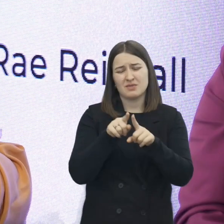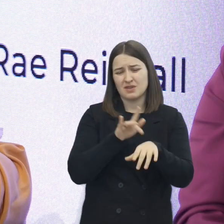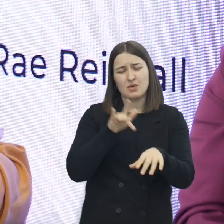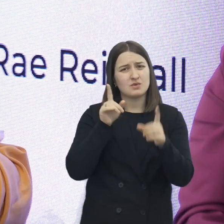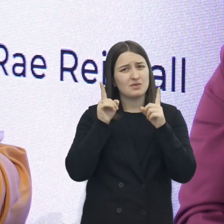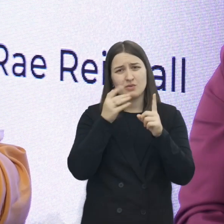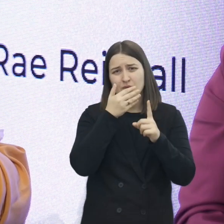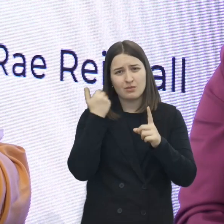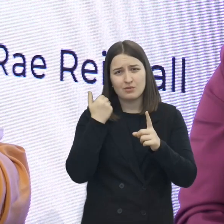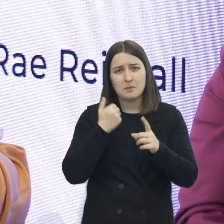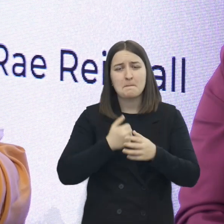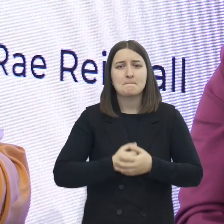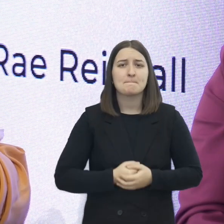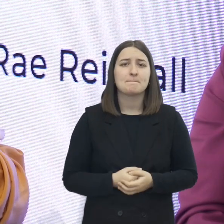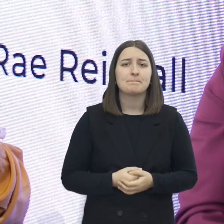nėra